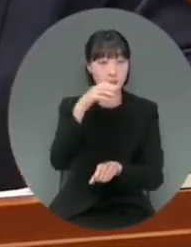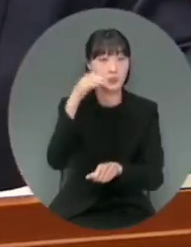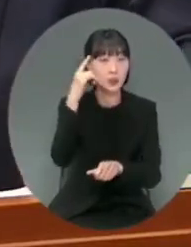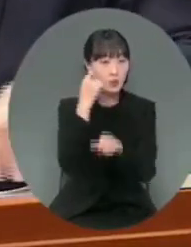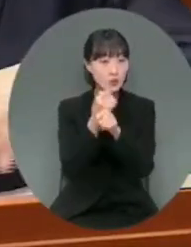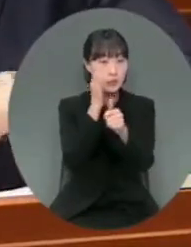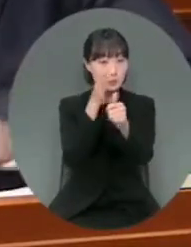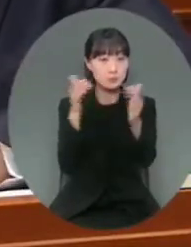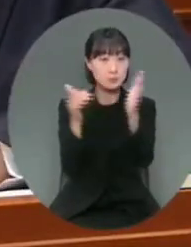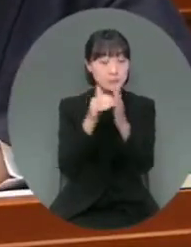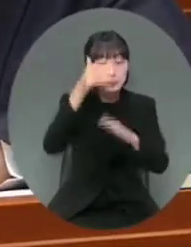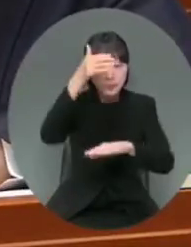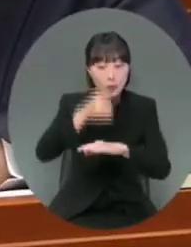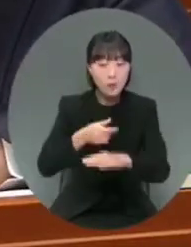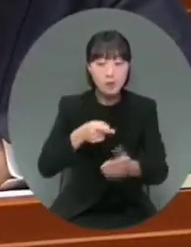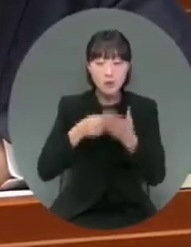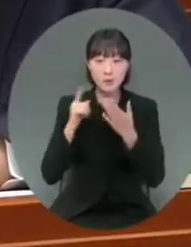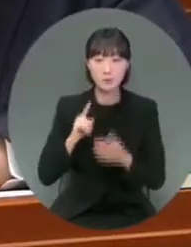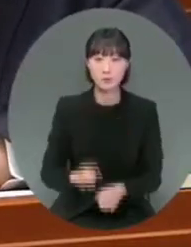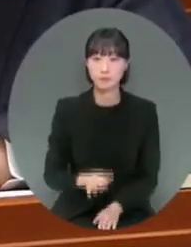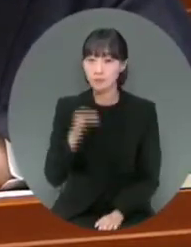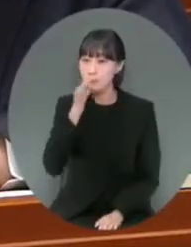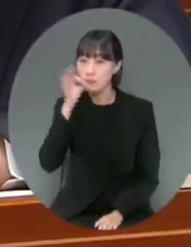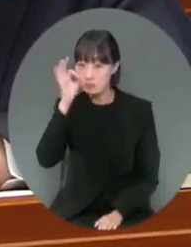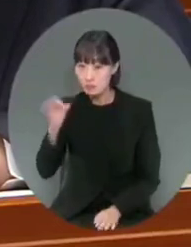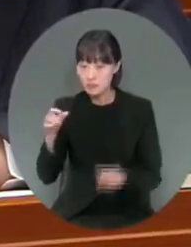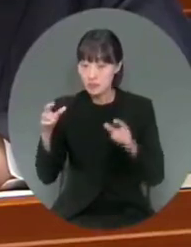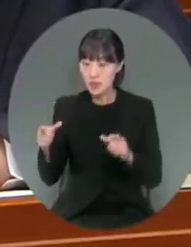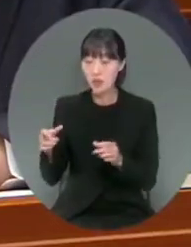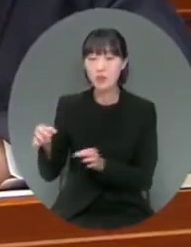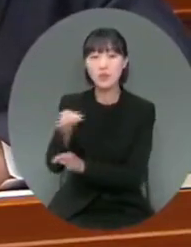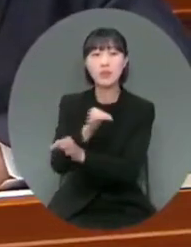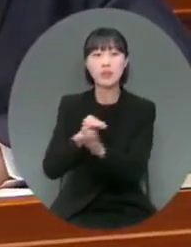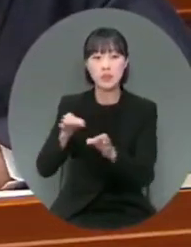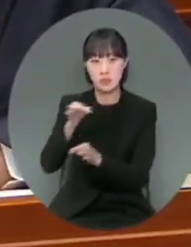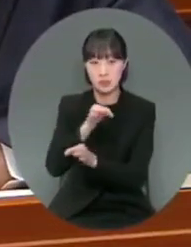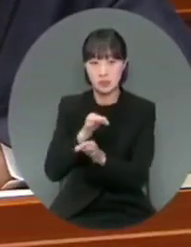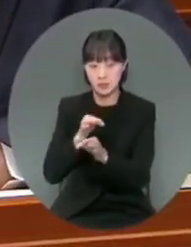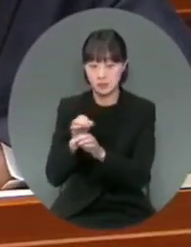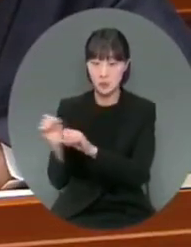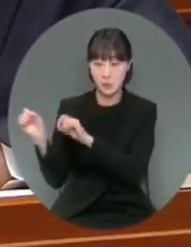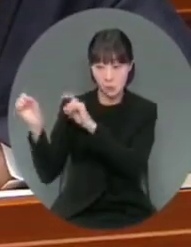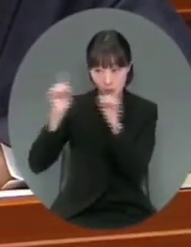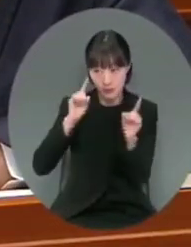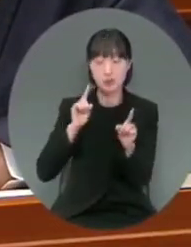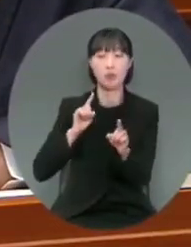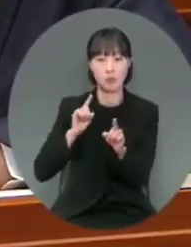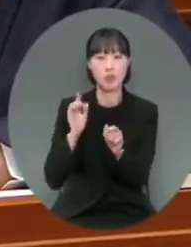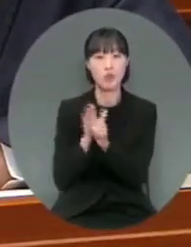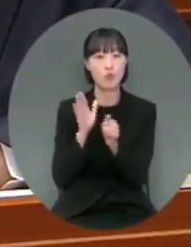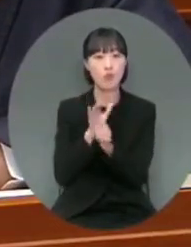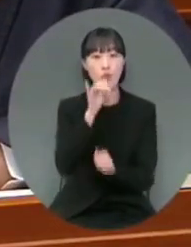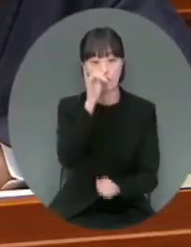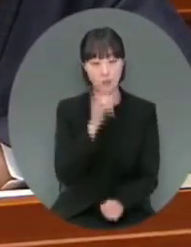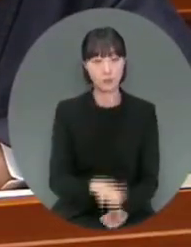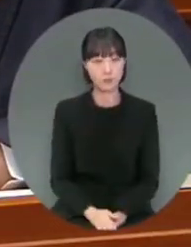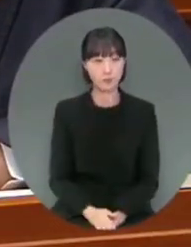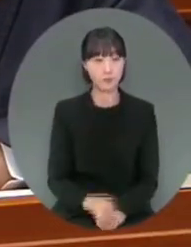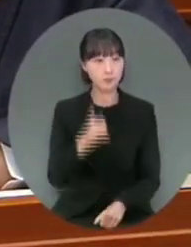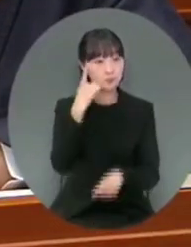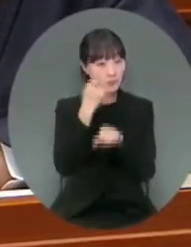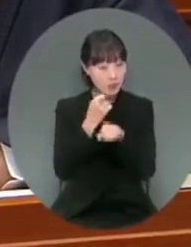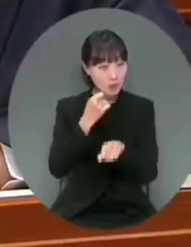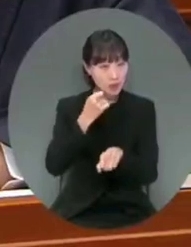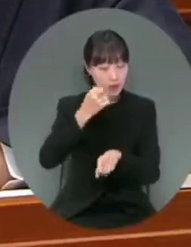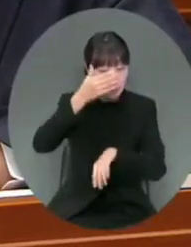결과가 어땠어요? 효과가 지역경제 활성화에 효과가 있는 것으로 나타났습니다. 이 용역 결과가